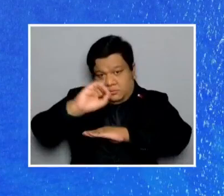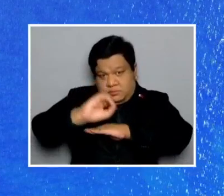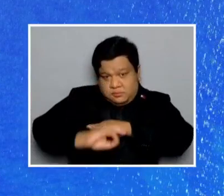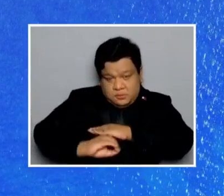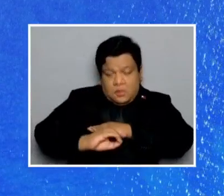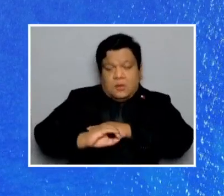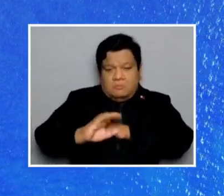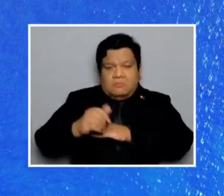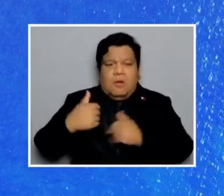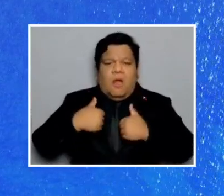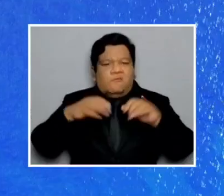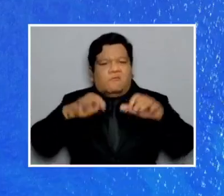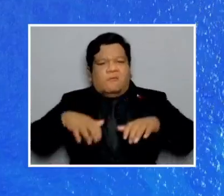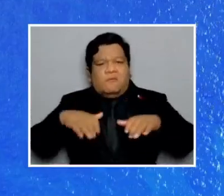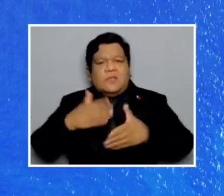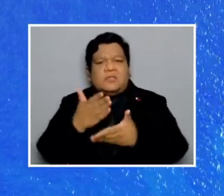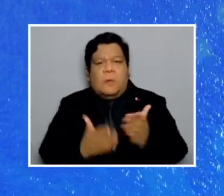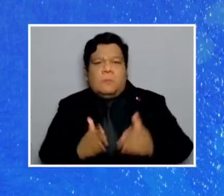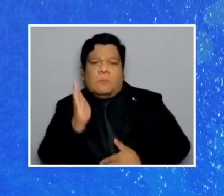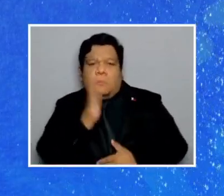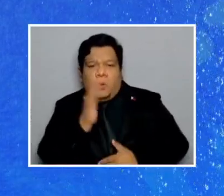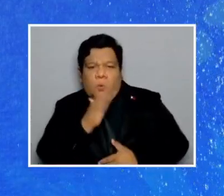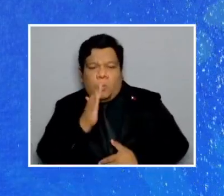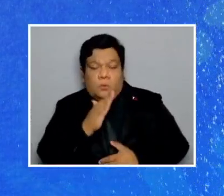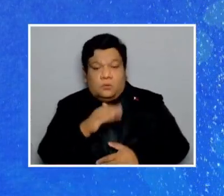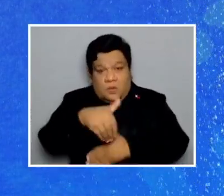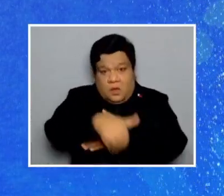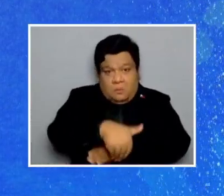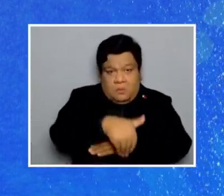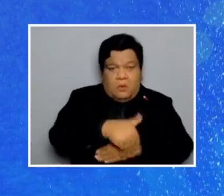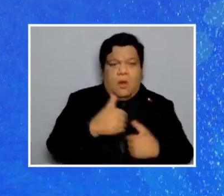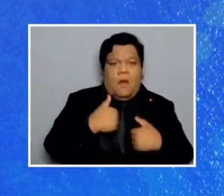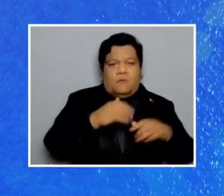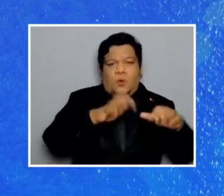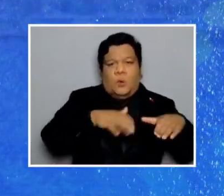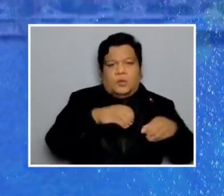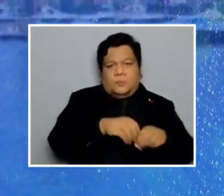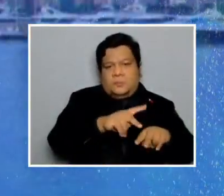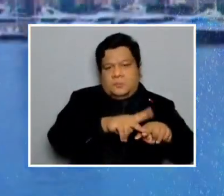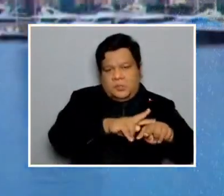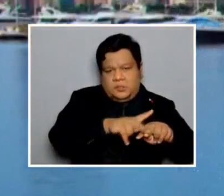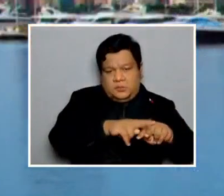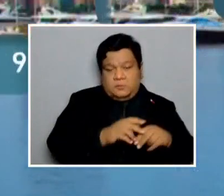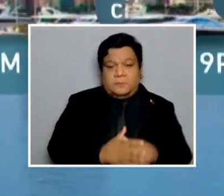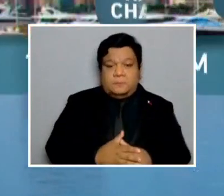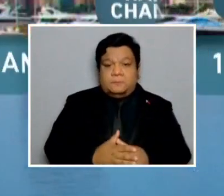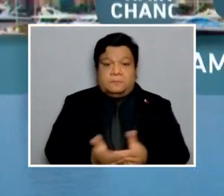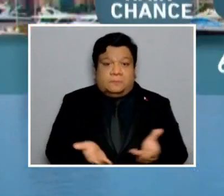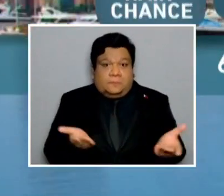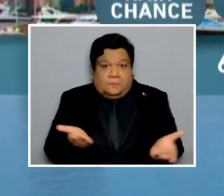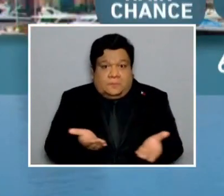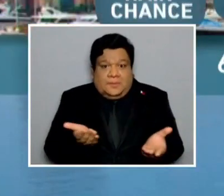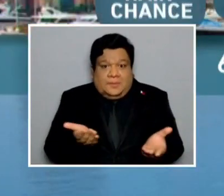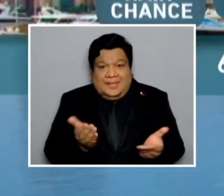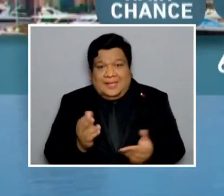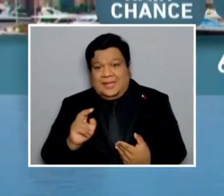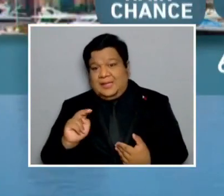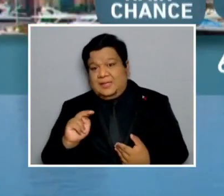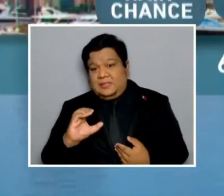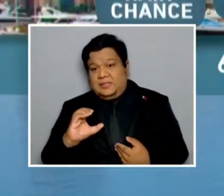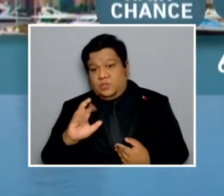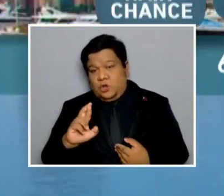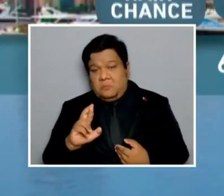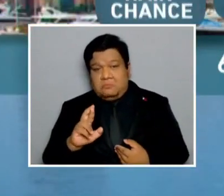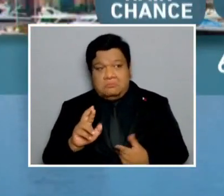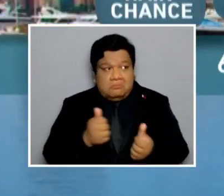Bicol Region at sa gabi may pag-ulan po sa may Pangasinan. Dito naman sa Metro Manila, maghapon ding mababa ang tsansa ng